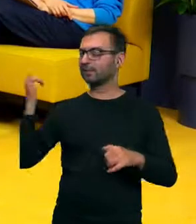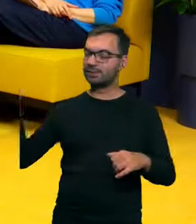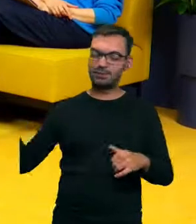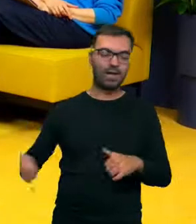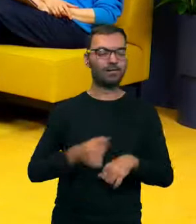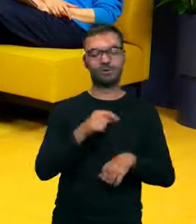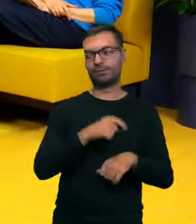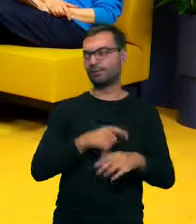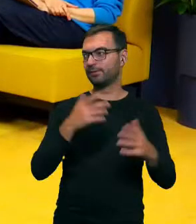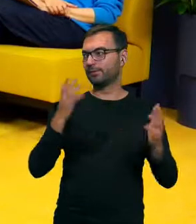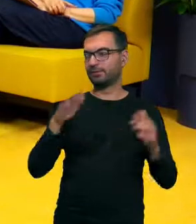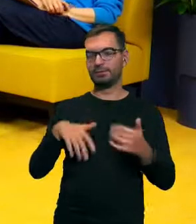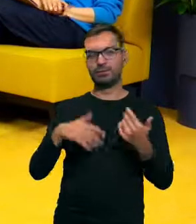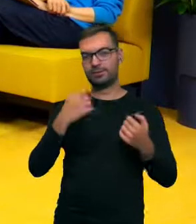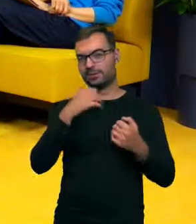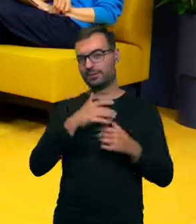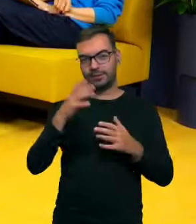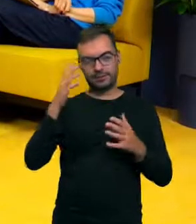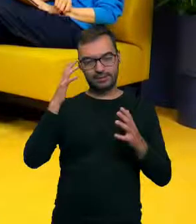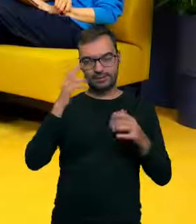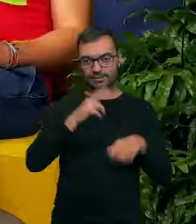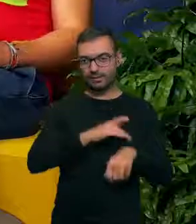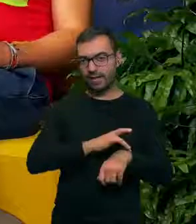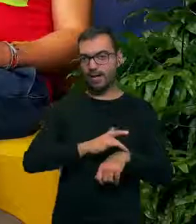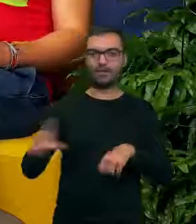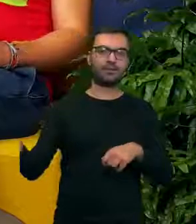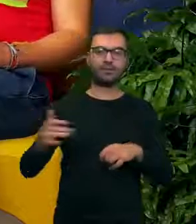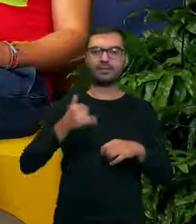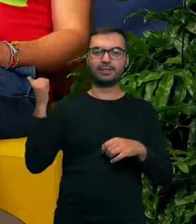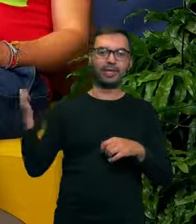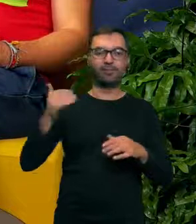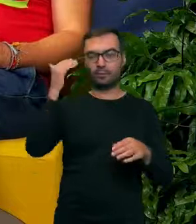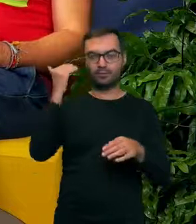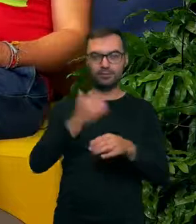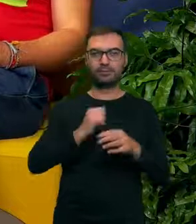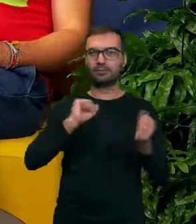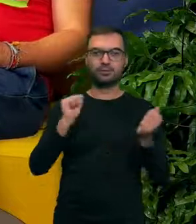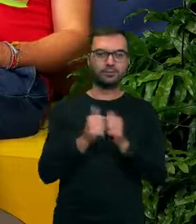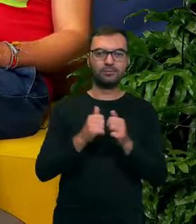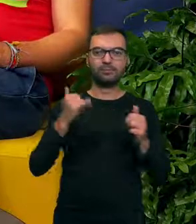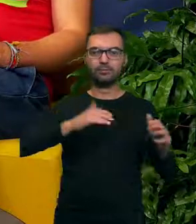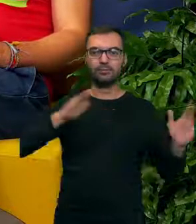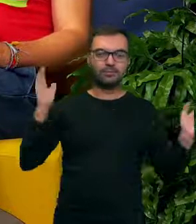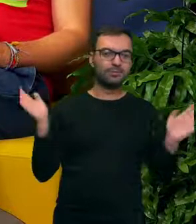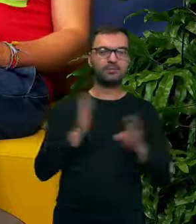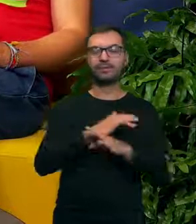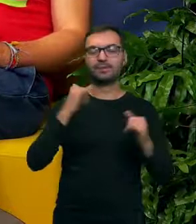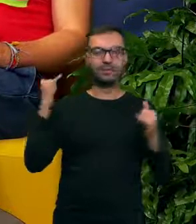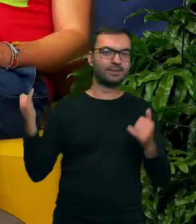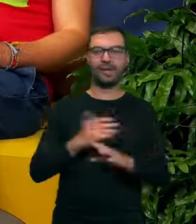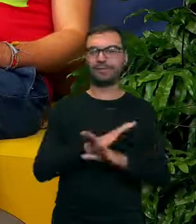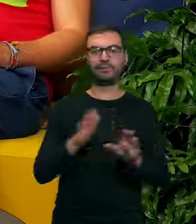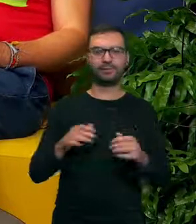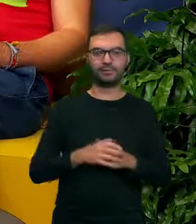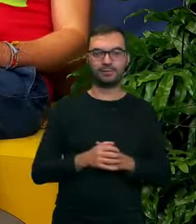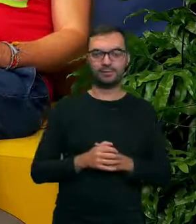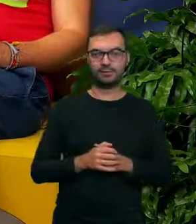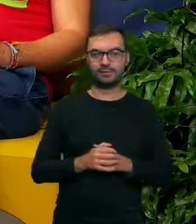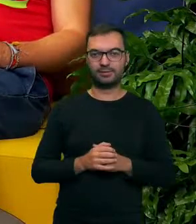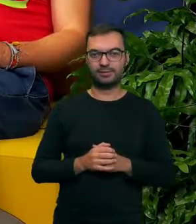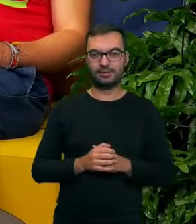zajmuje jakąś bardzo dużą ilość czasu. Zawsze się kręci w nocy, zawsze jest zimno, zawsze tam wieje, zawsze